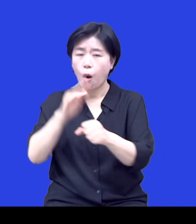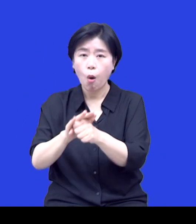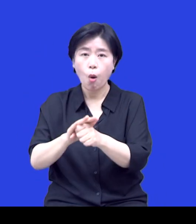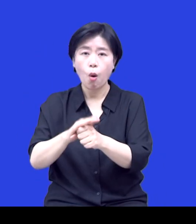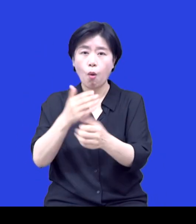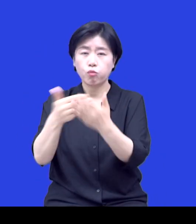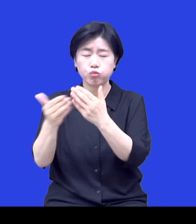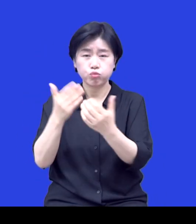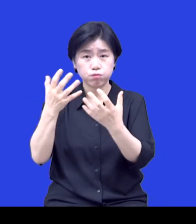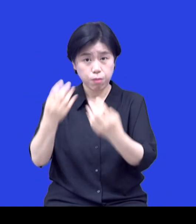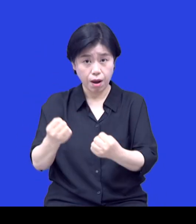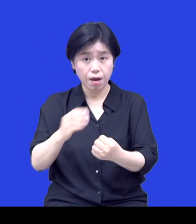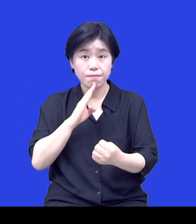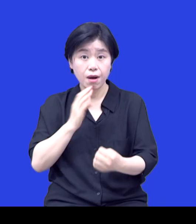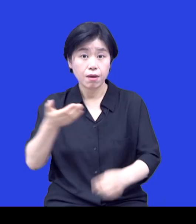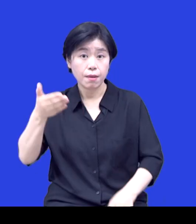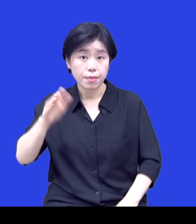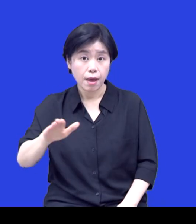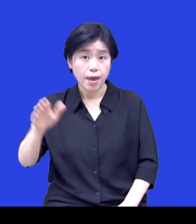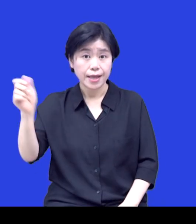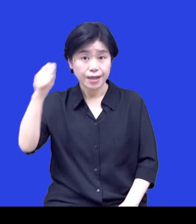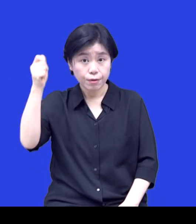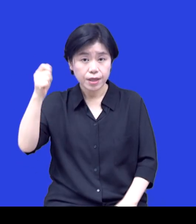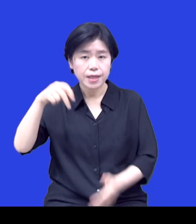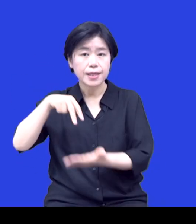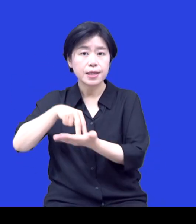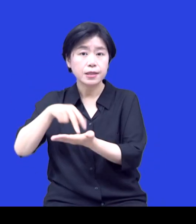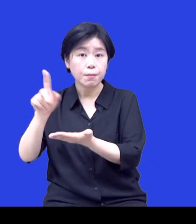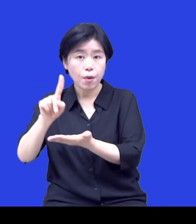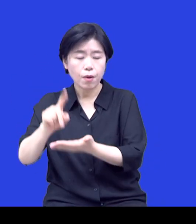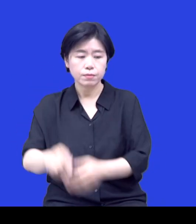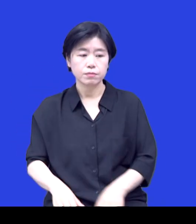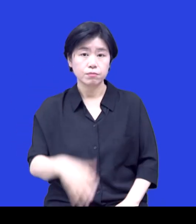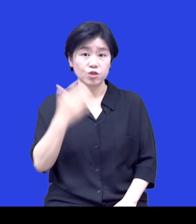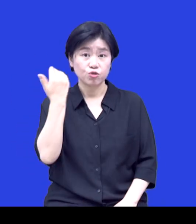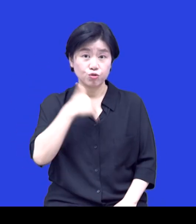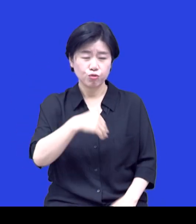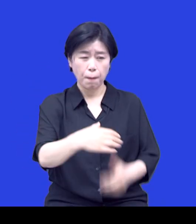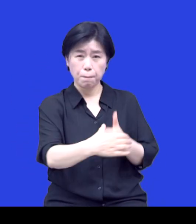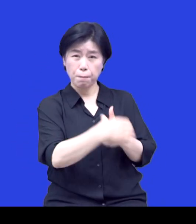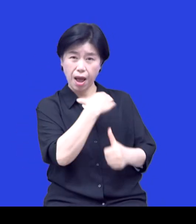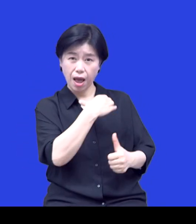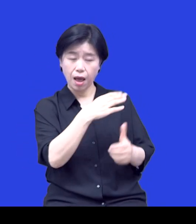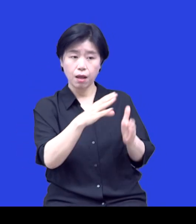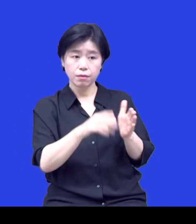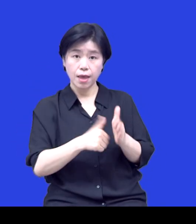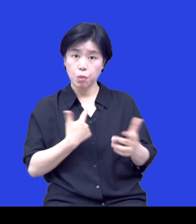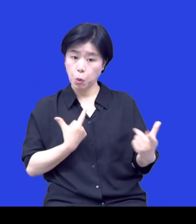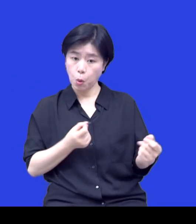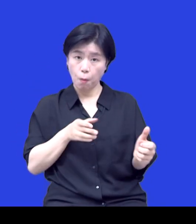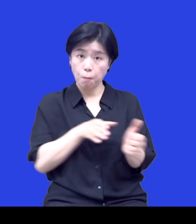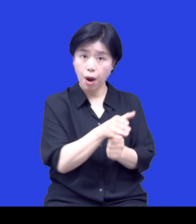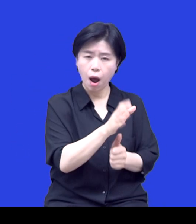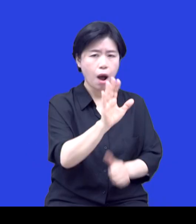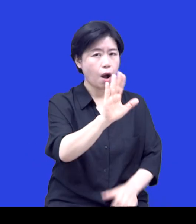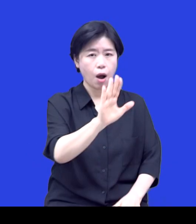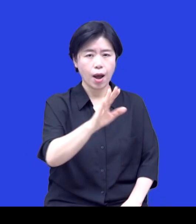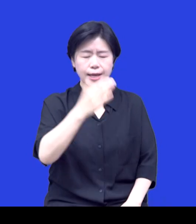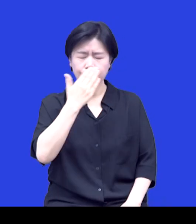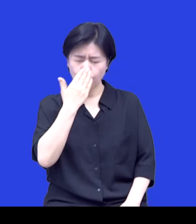당했는데 기본적으로 이분은 한 번도 악으로 악을 이기지 않고 선으로 악을 이기는 게 몸에 밴